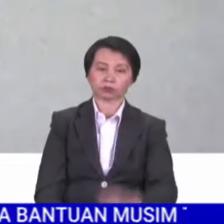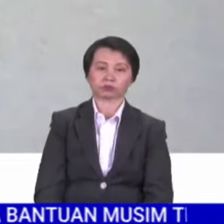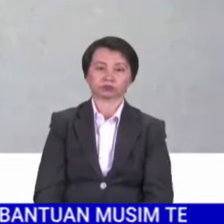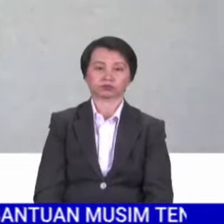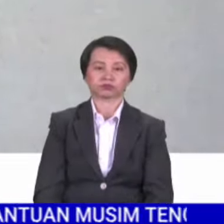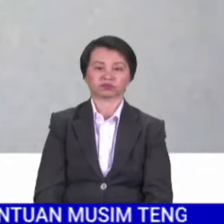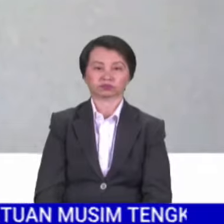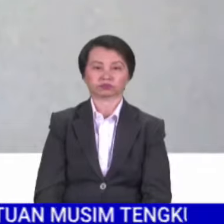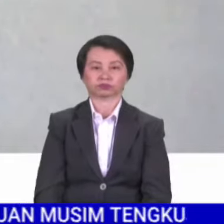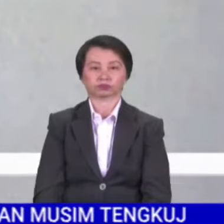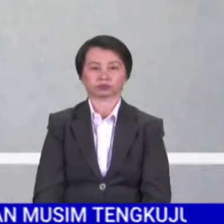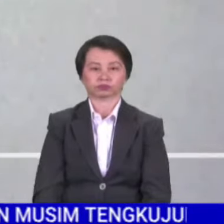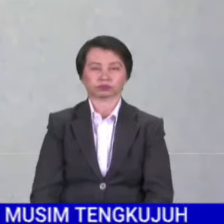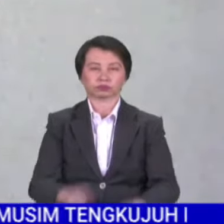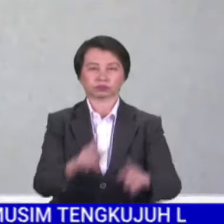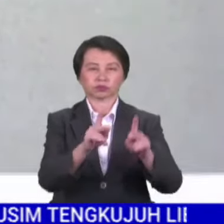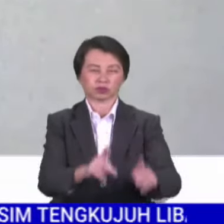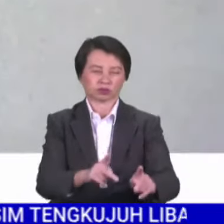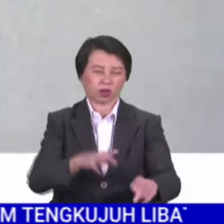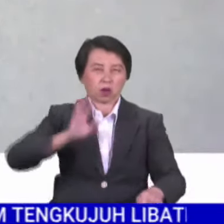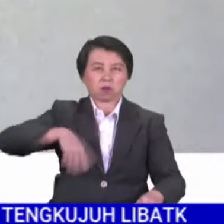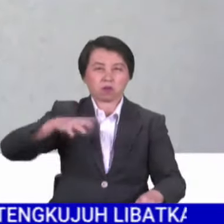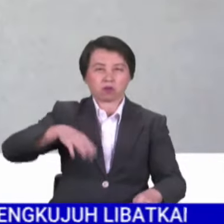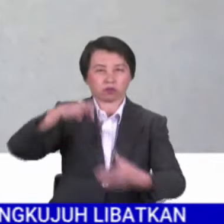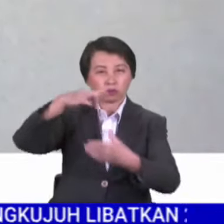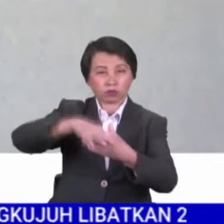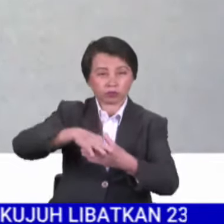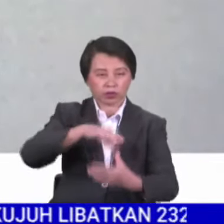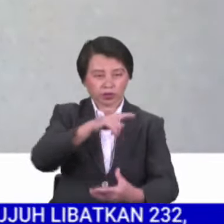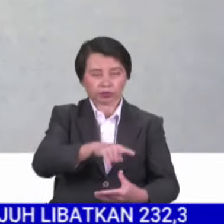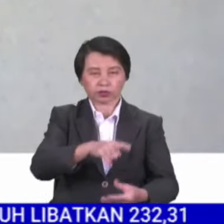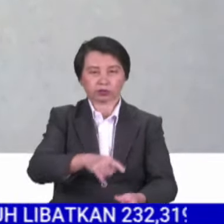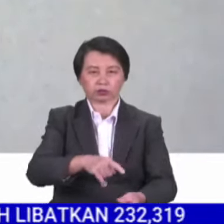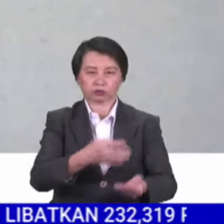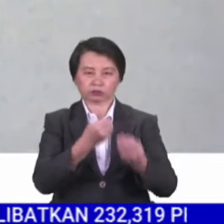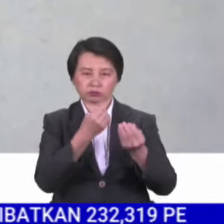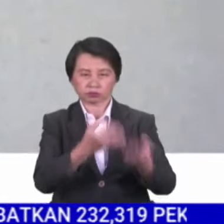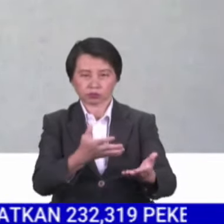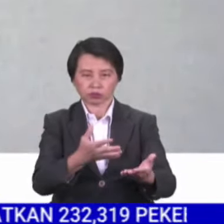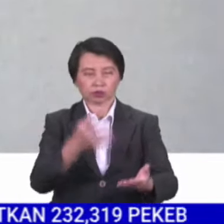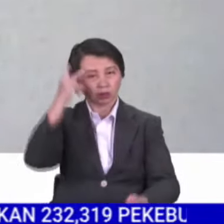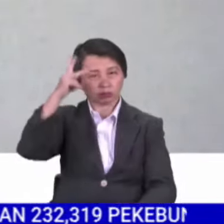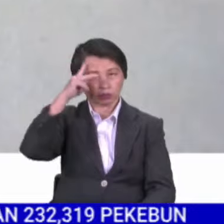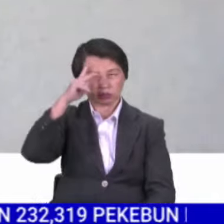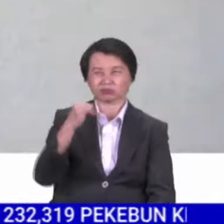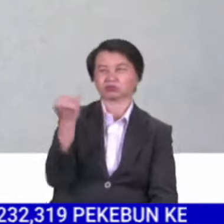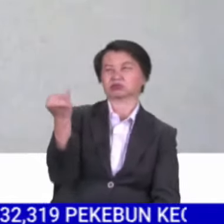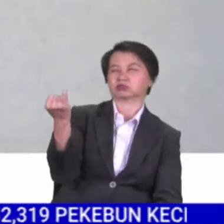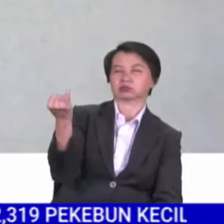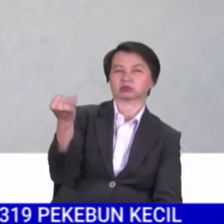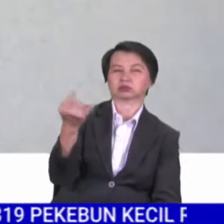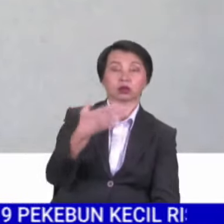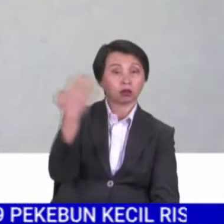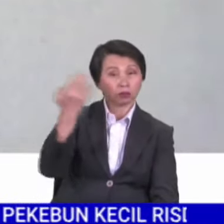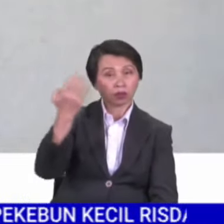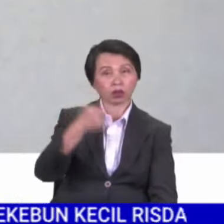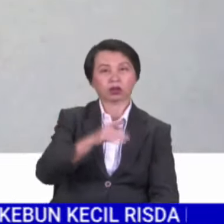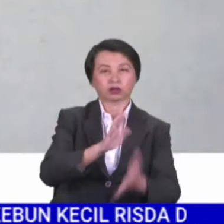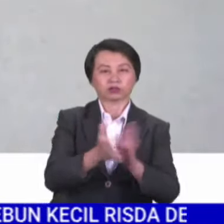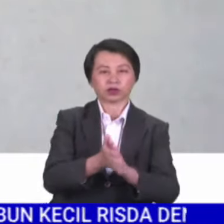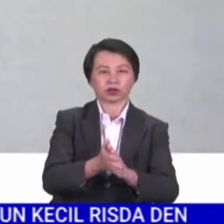Pengundi yang dalam kategori atas pangkat ini ialah mereka yang maklumat politiknya atau literasi politiknya tinggi. Ini biasanya